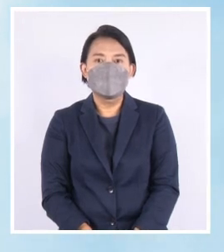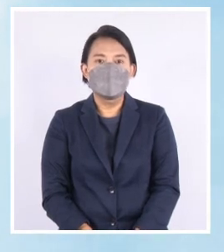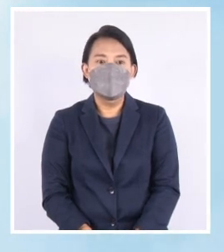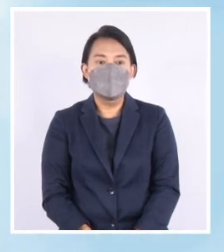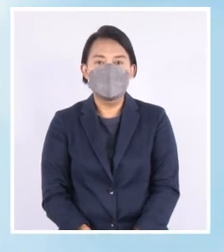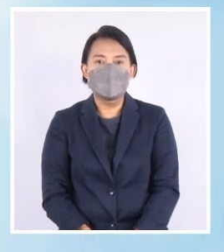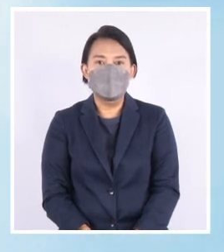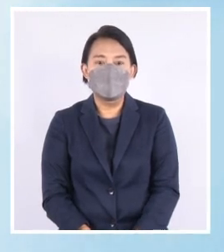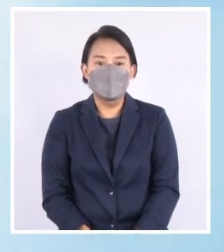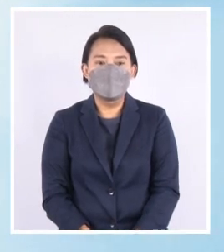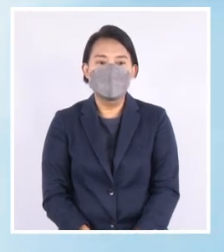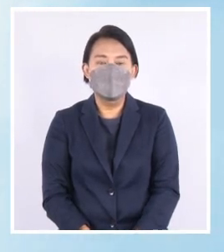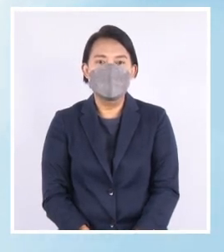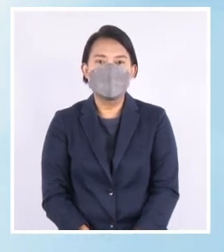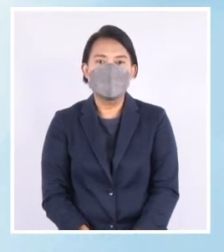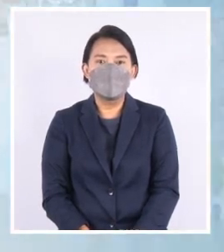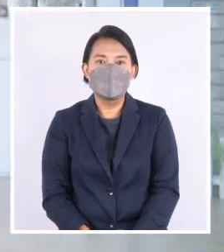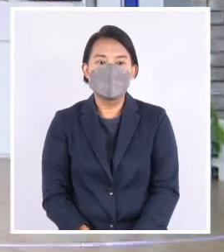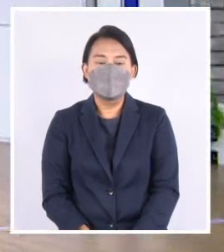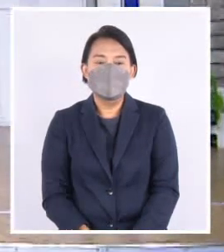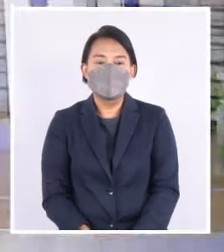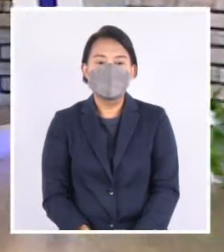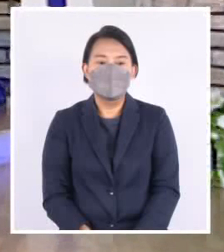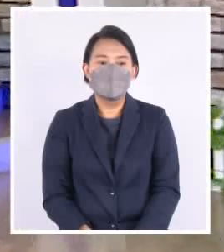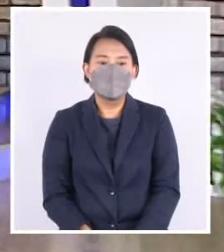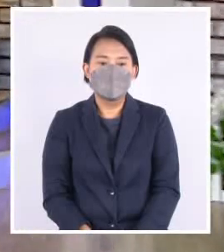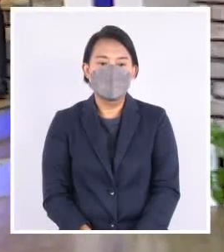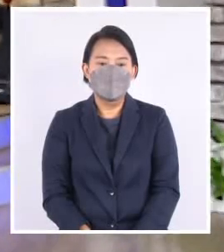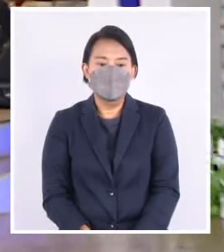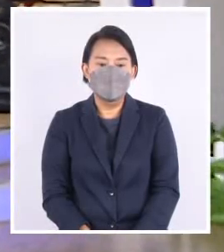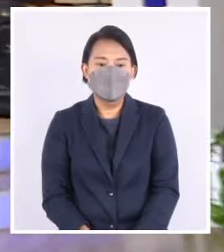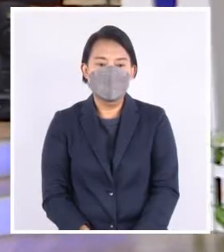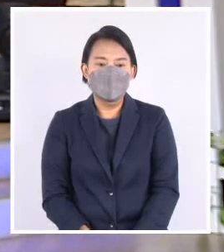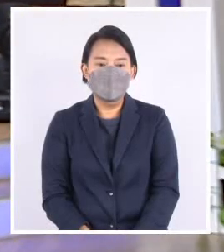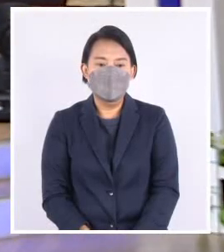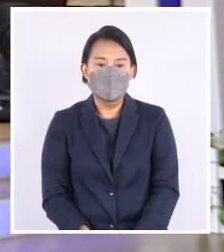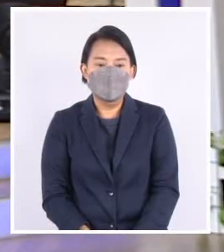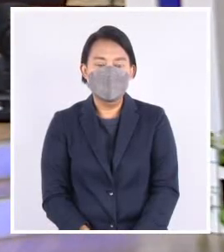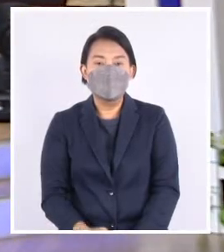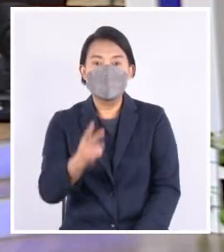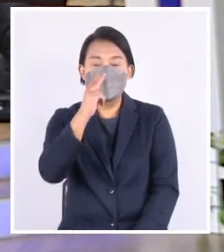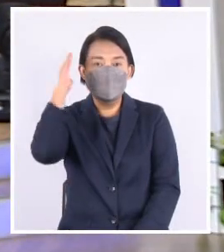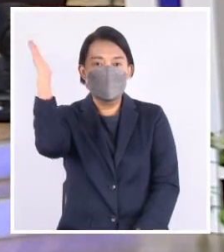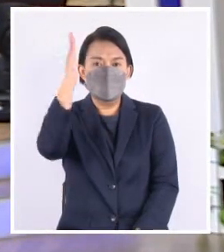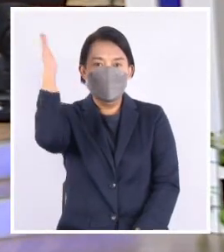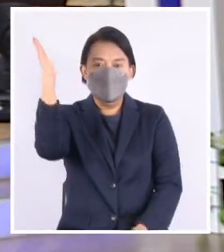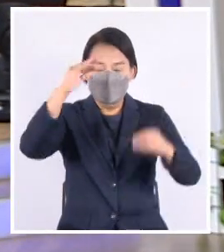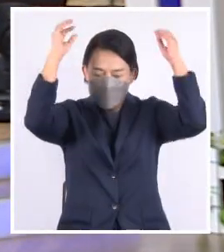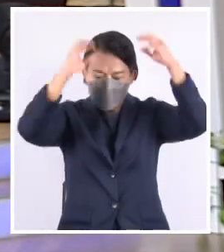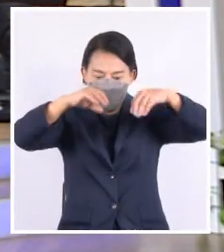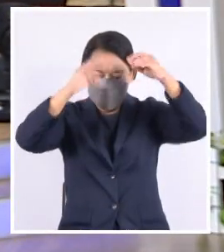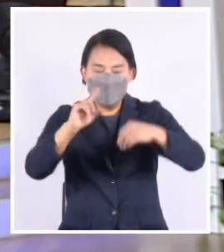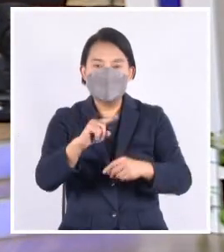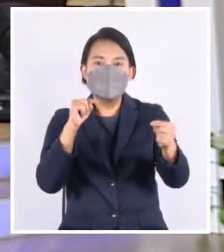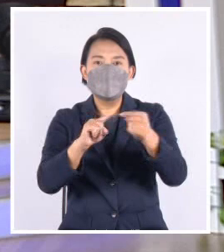ราโดยทิฟฟี่แผงสีเขียวทิฟฟี่ คุณผู้ชมคะได้เวลาเช็คสภาพอากาศบ้านเราแล้วค่ะพื้นที่ไห